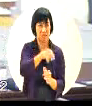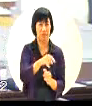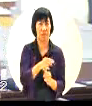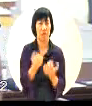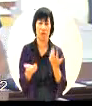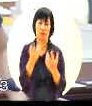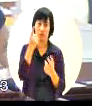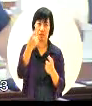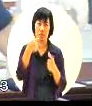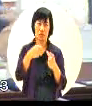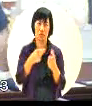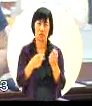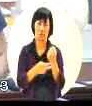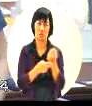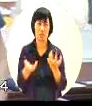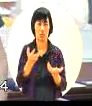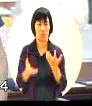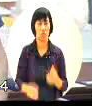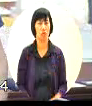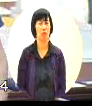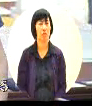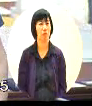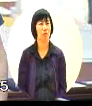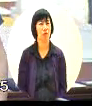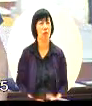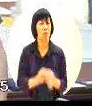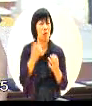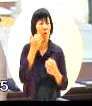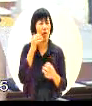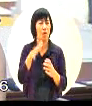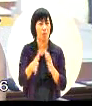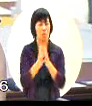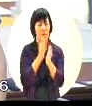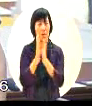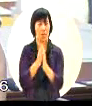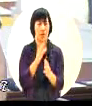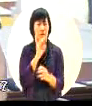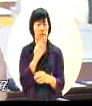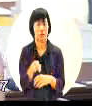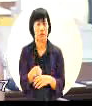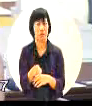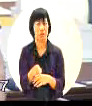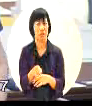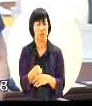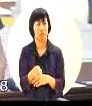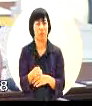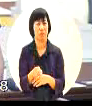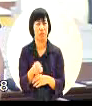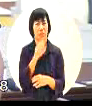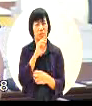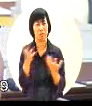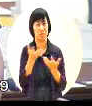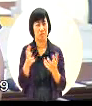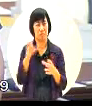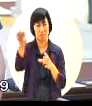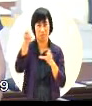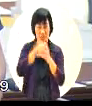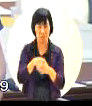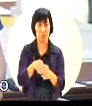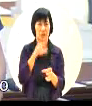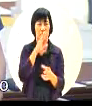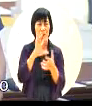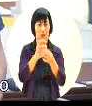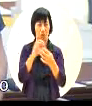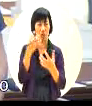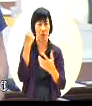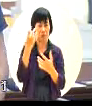呢哦。现在这一阵啊，咱新市镇的先买上咱交流道卡这地吼，拢是那个纳入新市镇的定